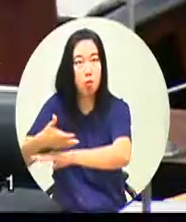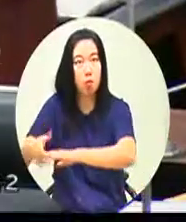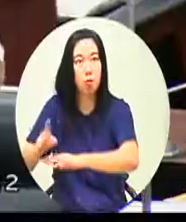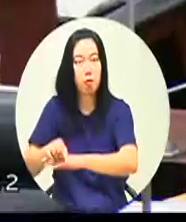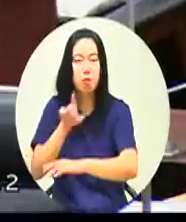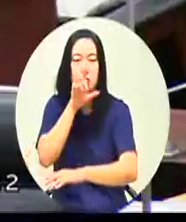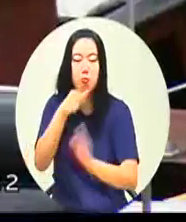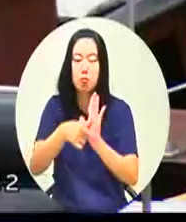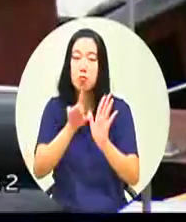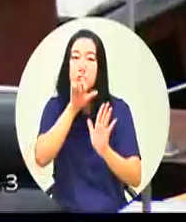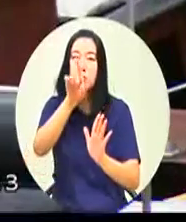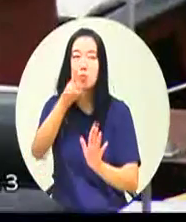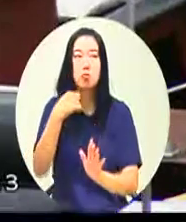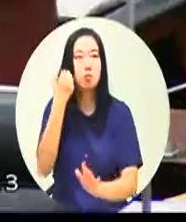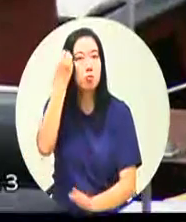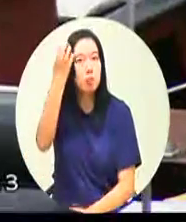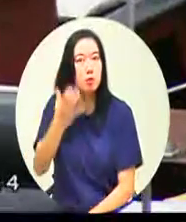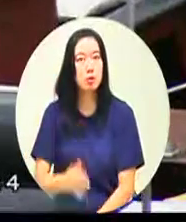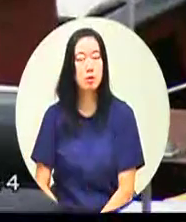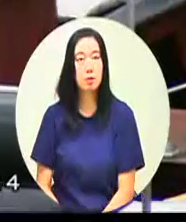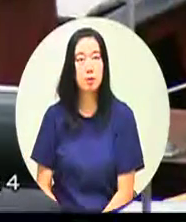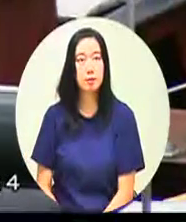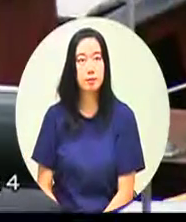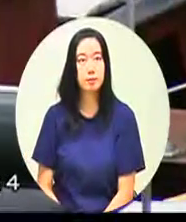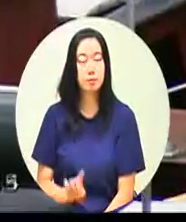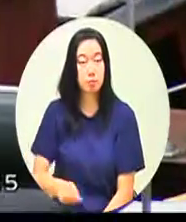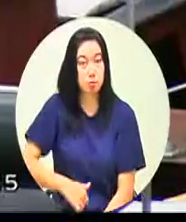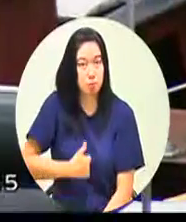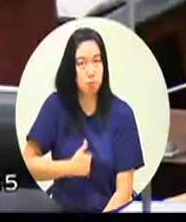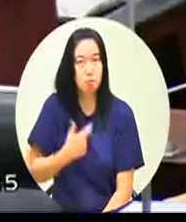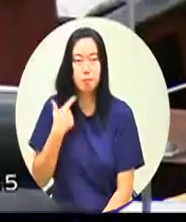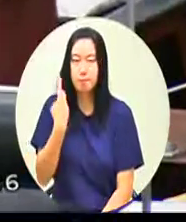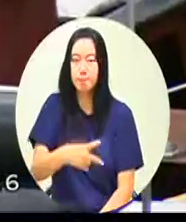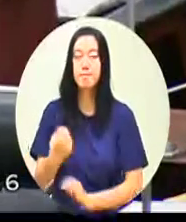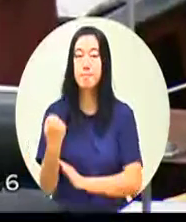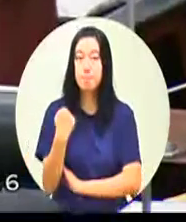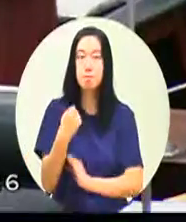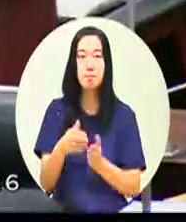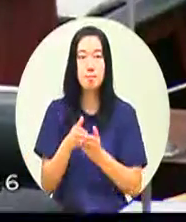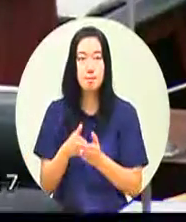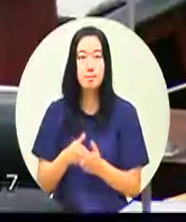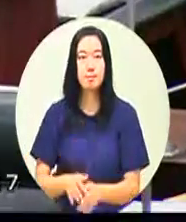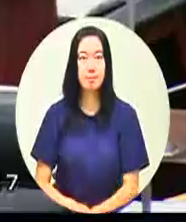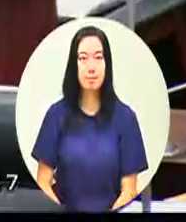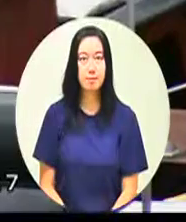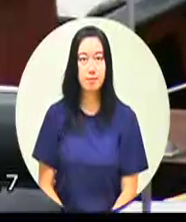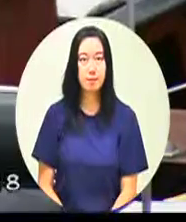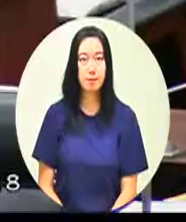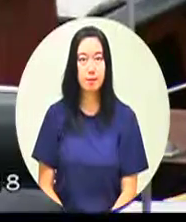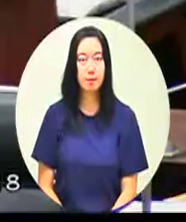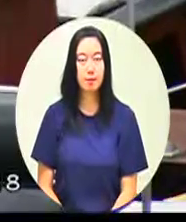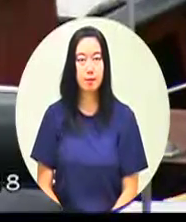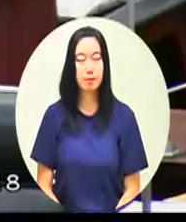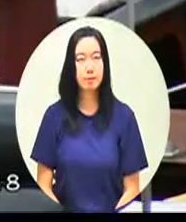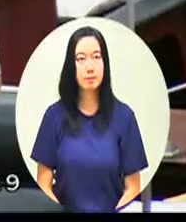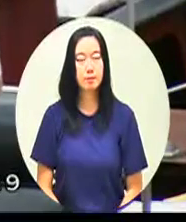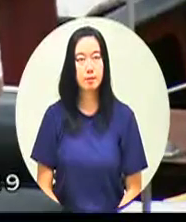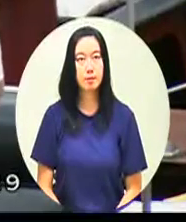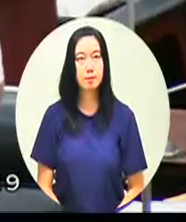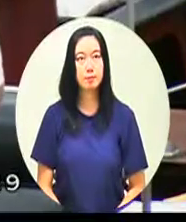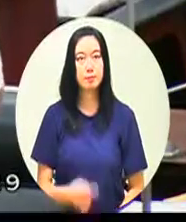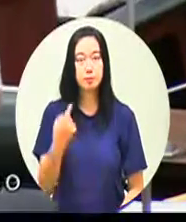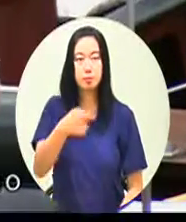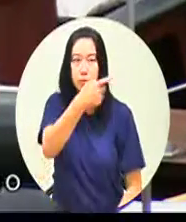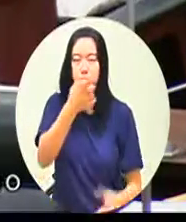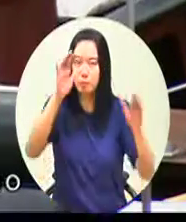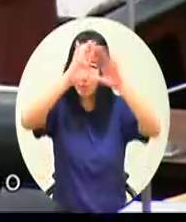哪沟袂记一啦。事实吼，我感觉是一定爱努力一下，迄条真好。搁有，迄天咧暗时啊